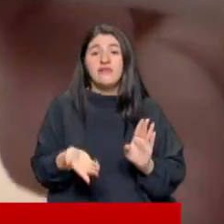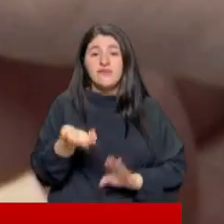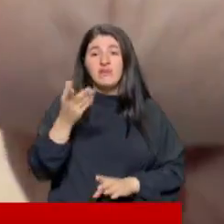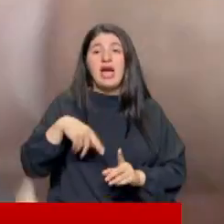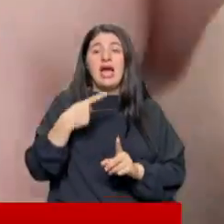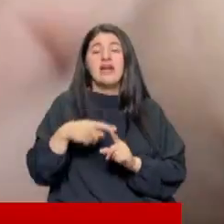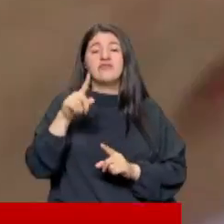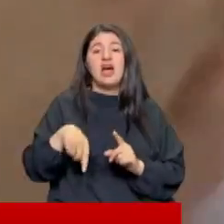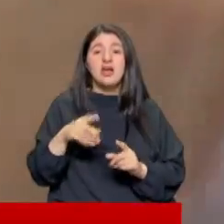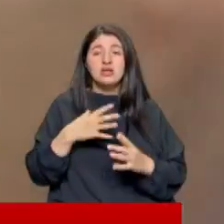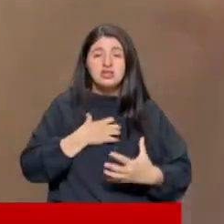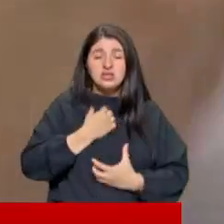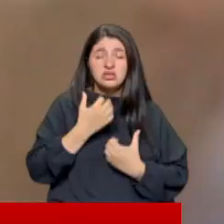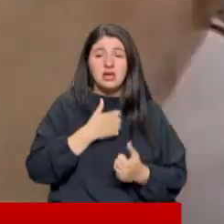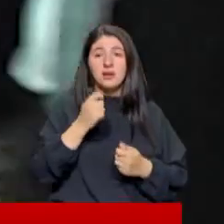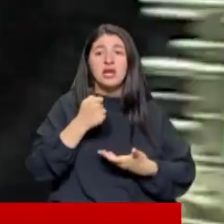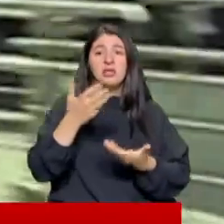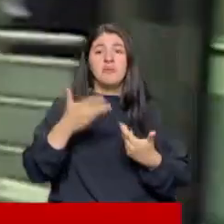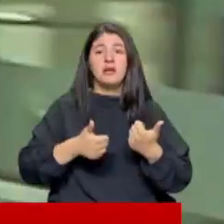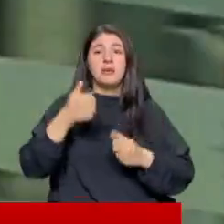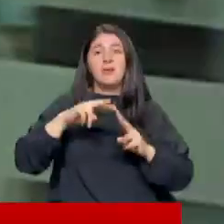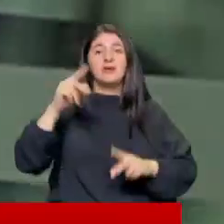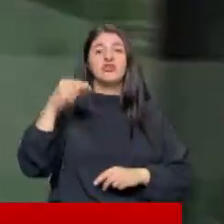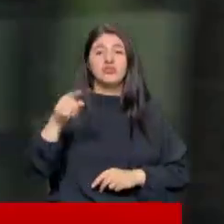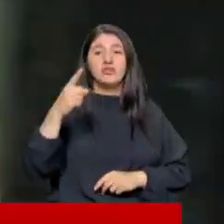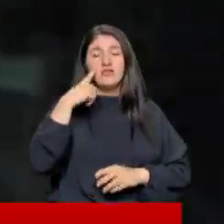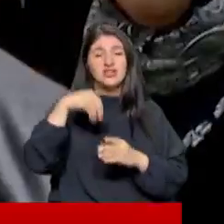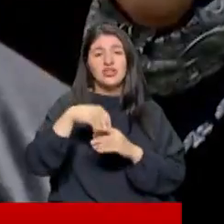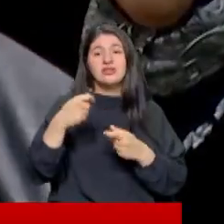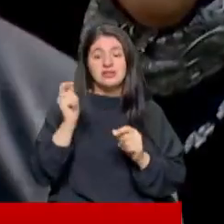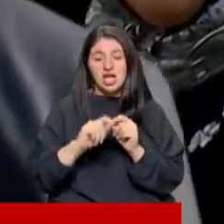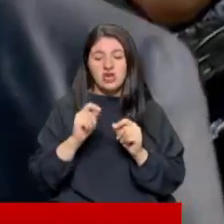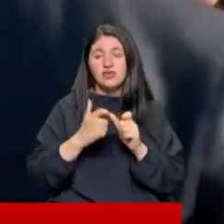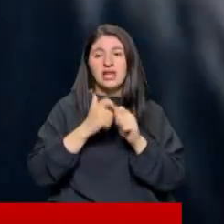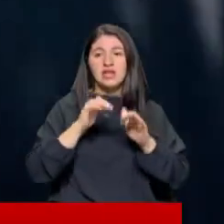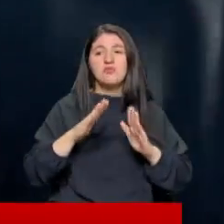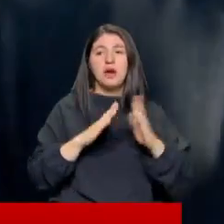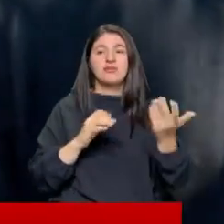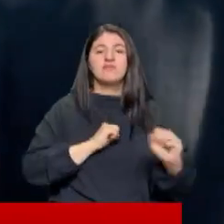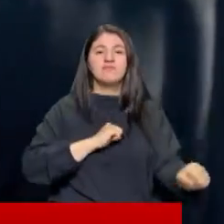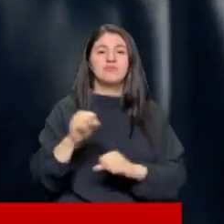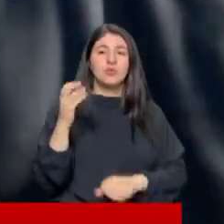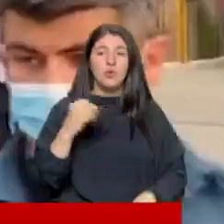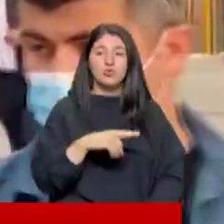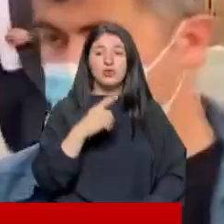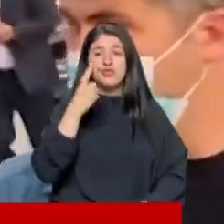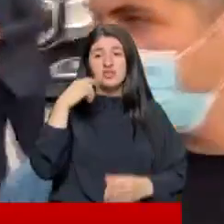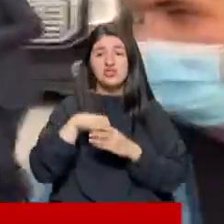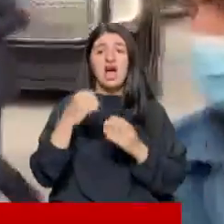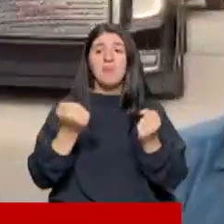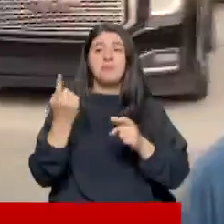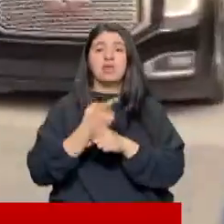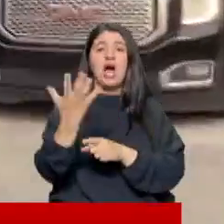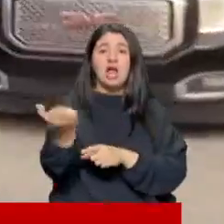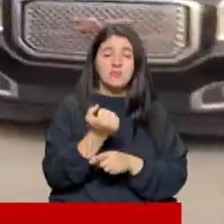ve ek vergilerle boğuşurken Hazine ve Maliye Bakanı Mehmet Şimşek'in kamuda tasarruf genelgesi de muhalefetin tepkisini çekti. Kamuda taşıt